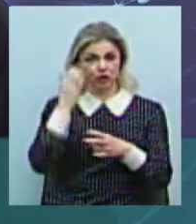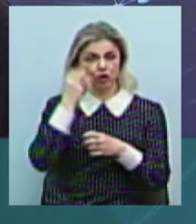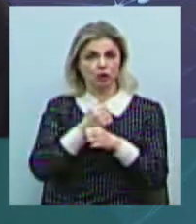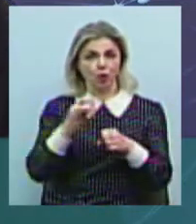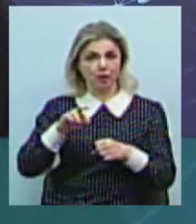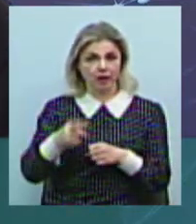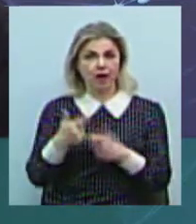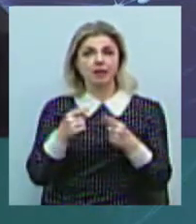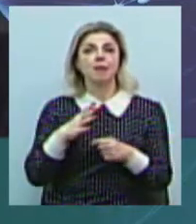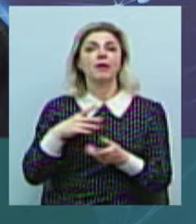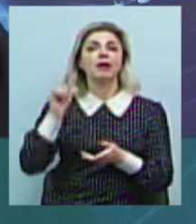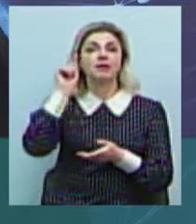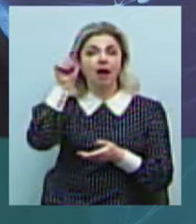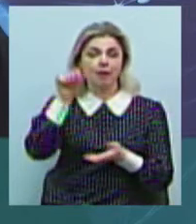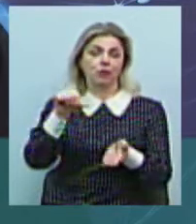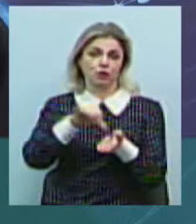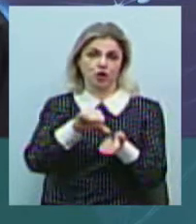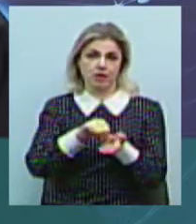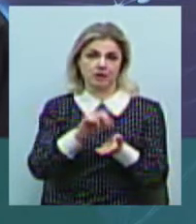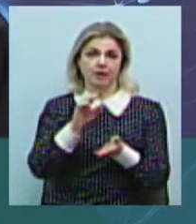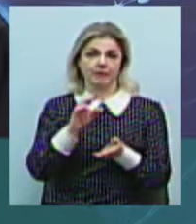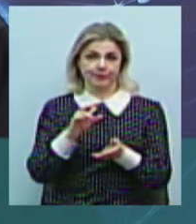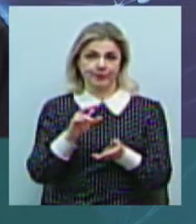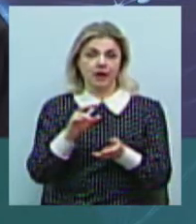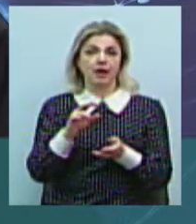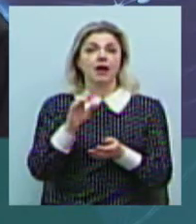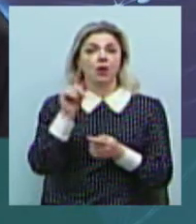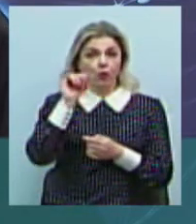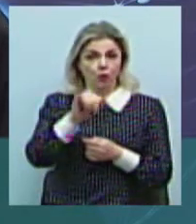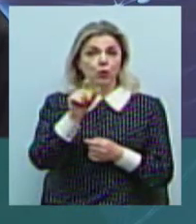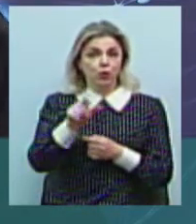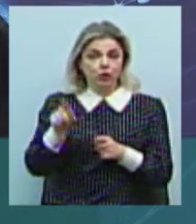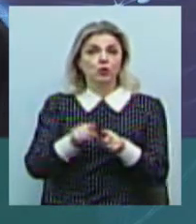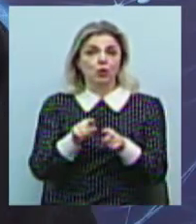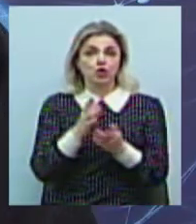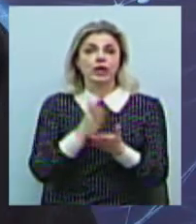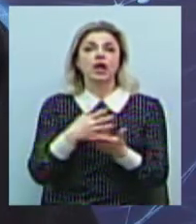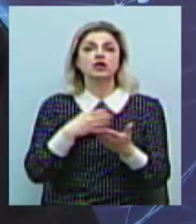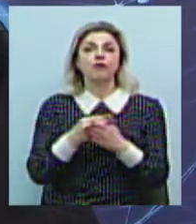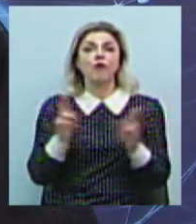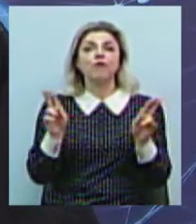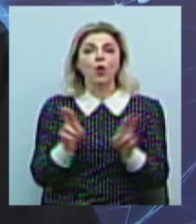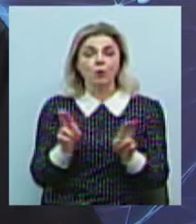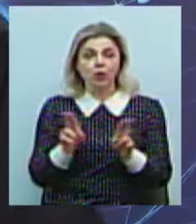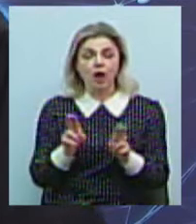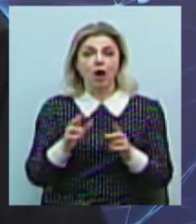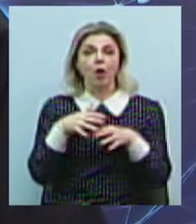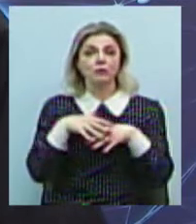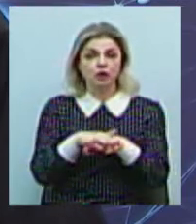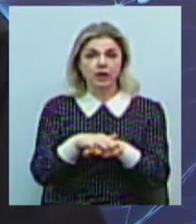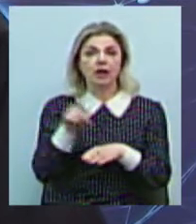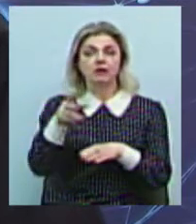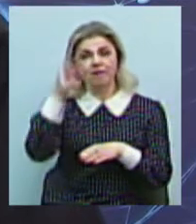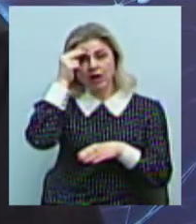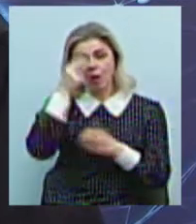приймали участь у ліквідації наслідків аварії. Тобто в них теж є своя формула обчислення, і вона враховує теж